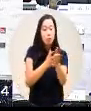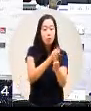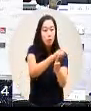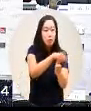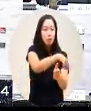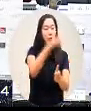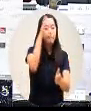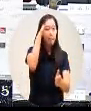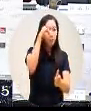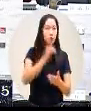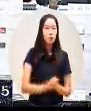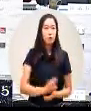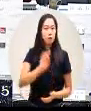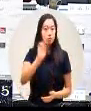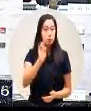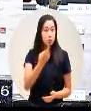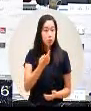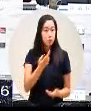较戆。